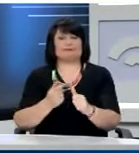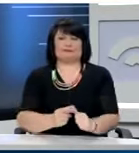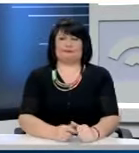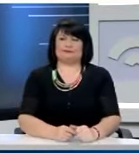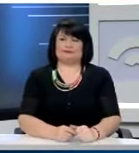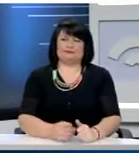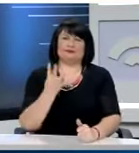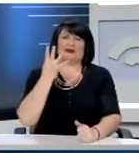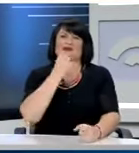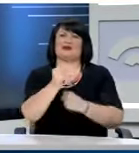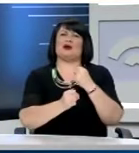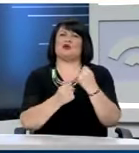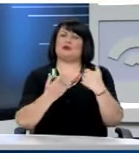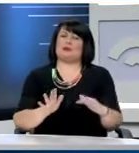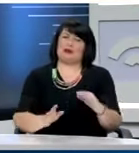4 χρόνια